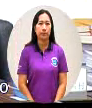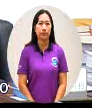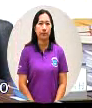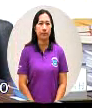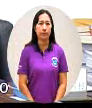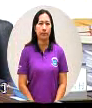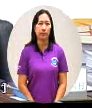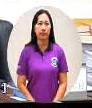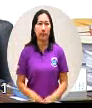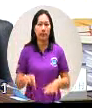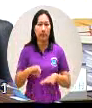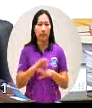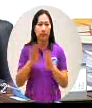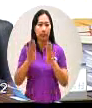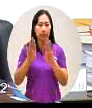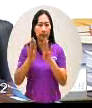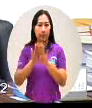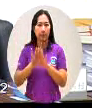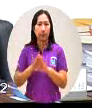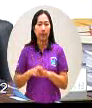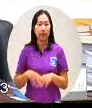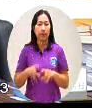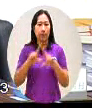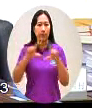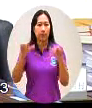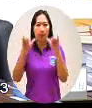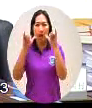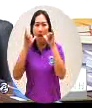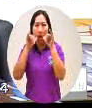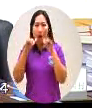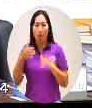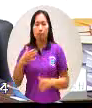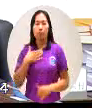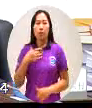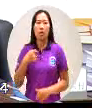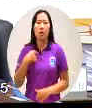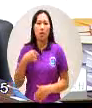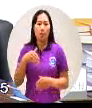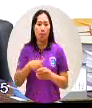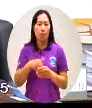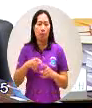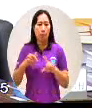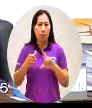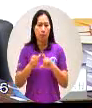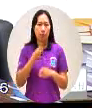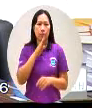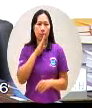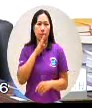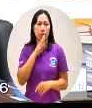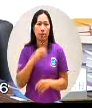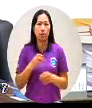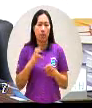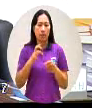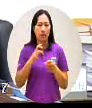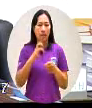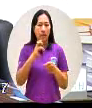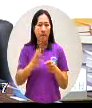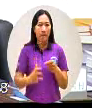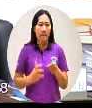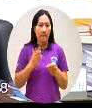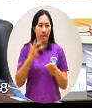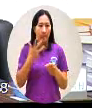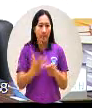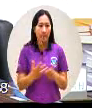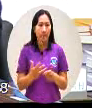林门甲大寮哈，是我的选区哈。我想长久以来，伫88年到即马